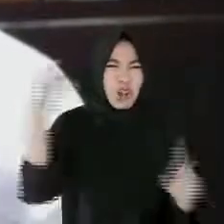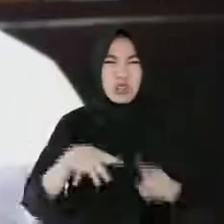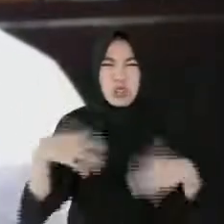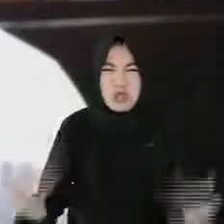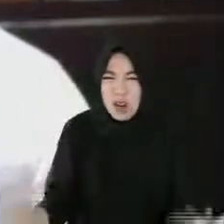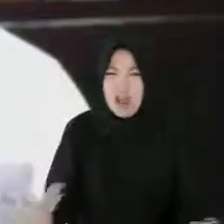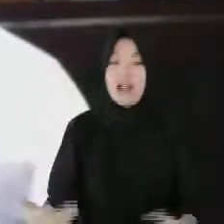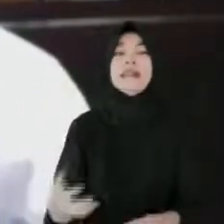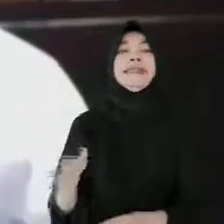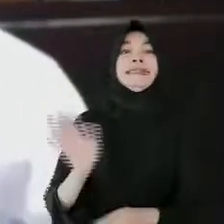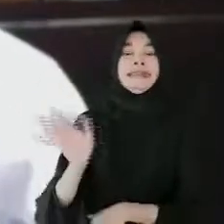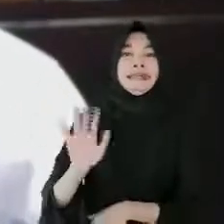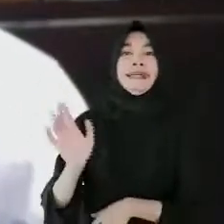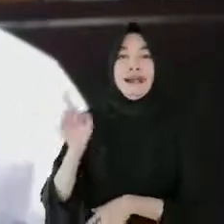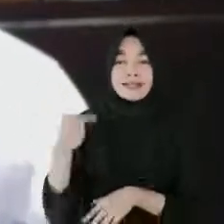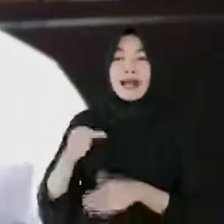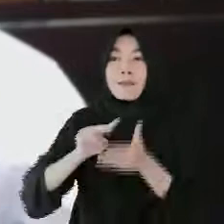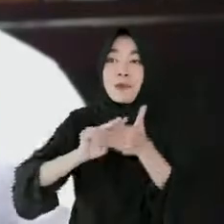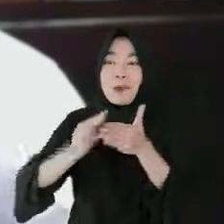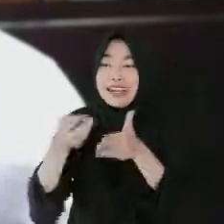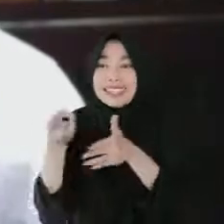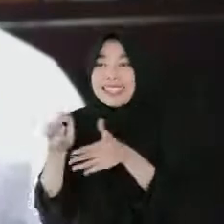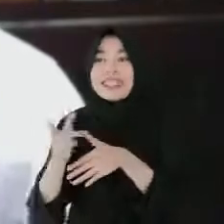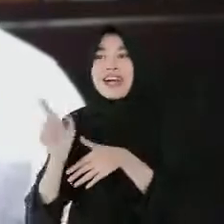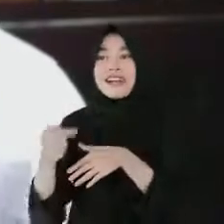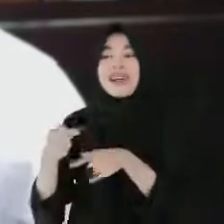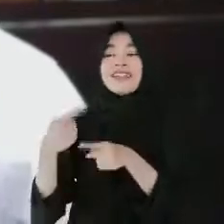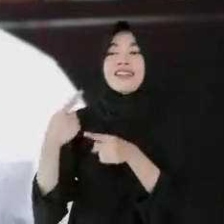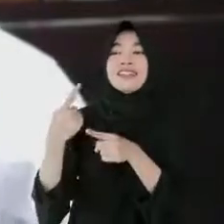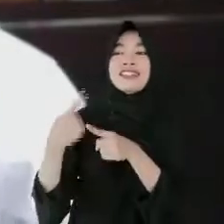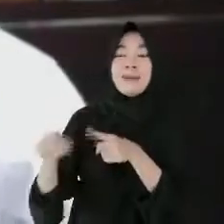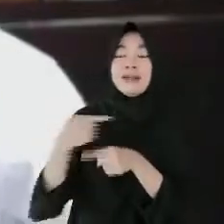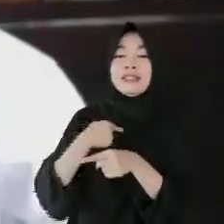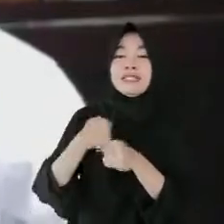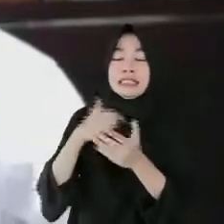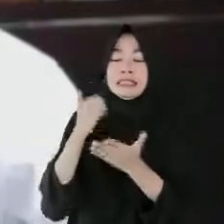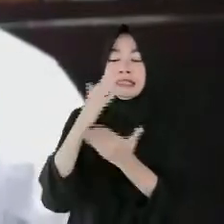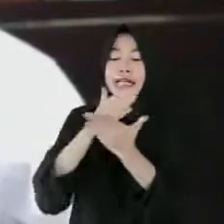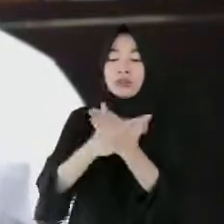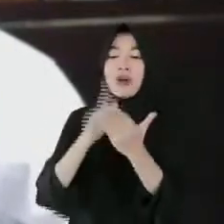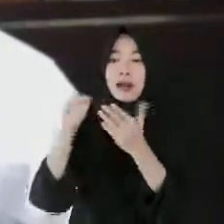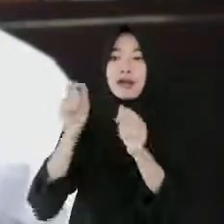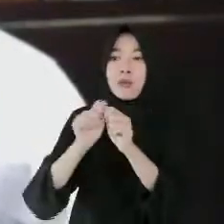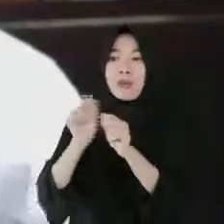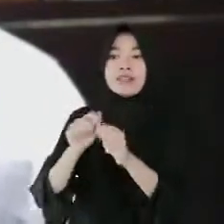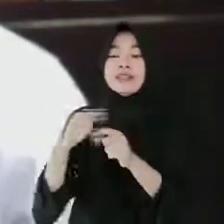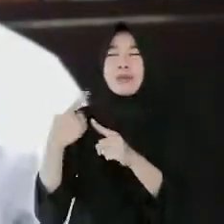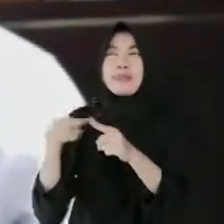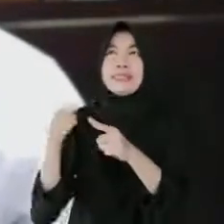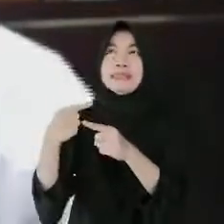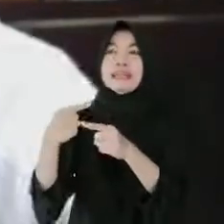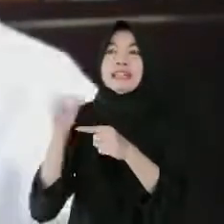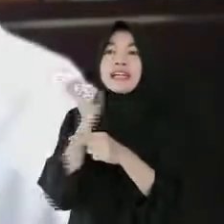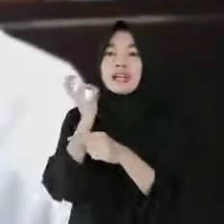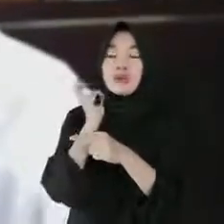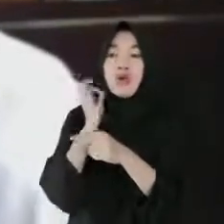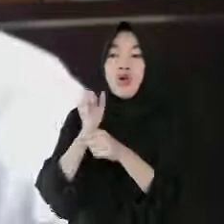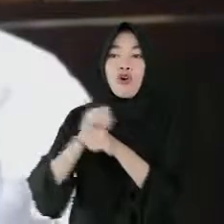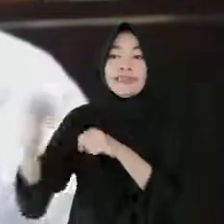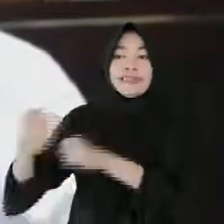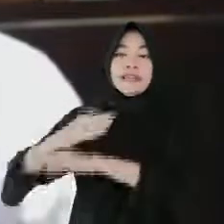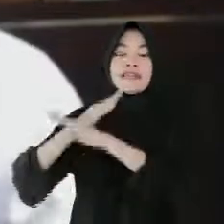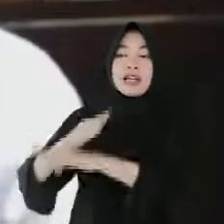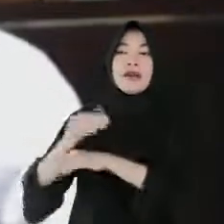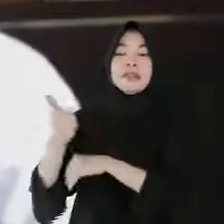batasan ruang Space berlabel tapi jangan sampai itu menimbulkan potensi konflik Nah ada isu lain